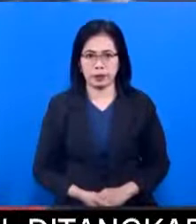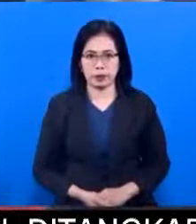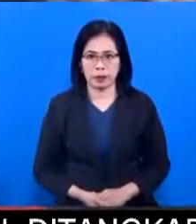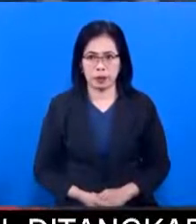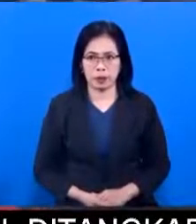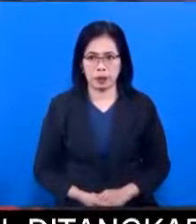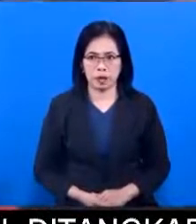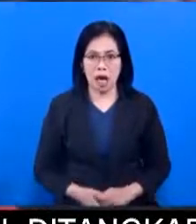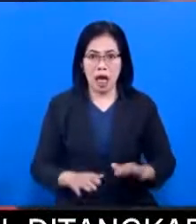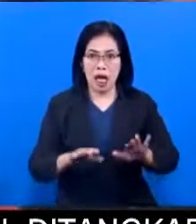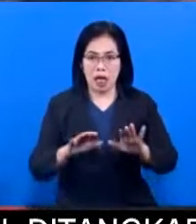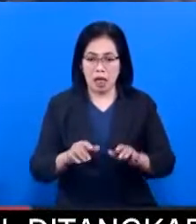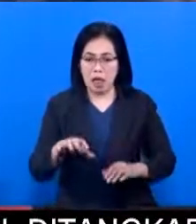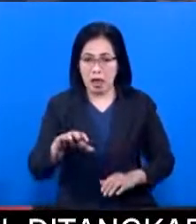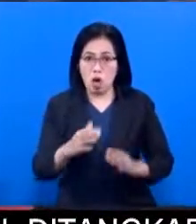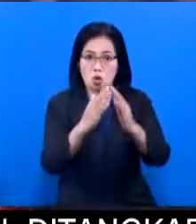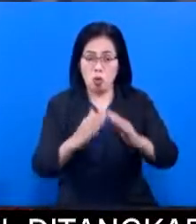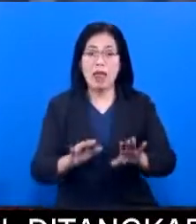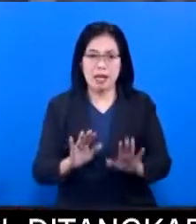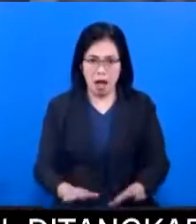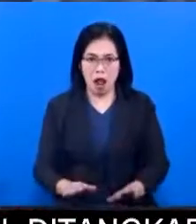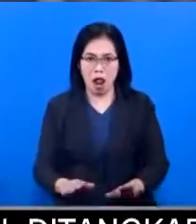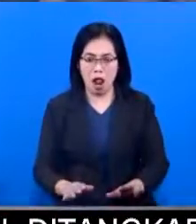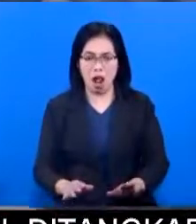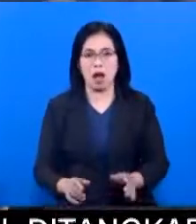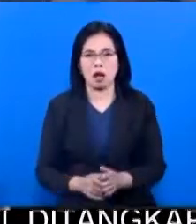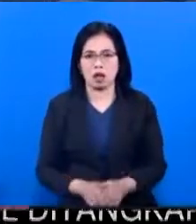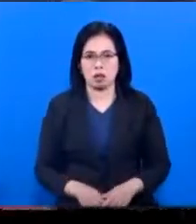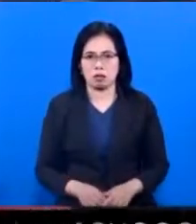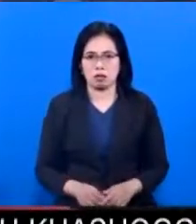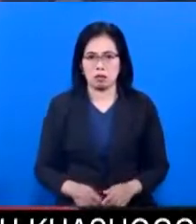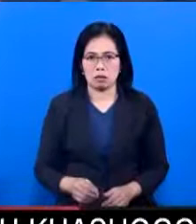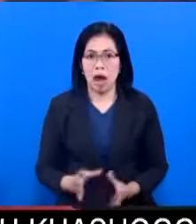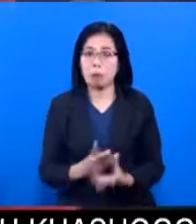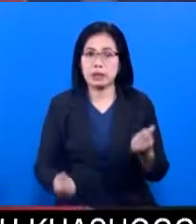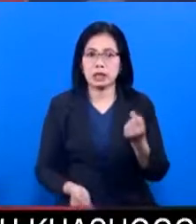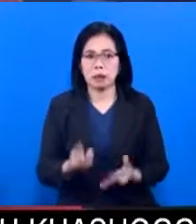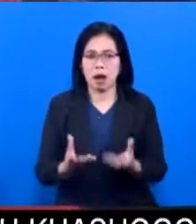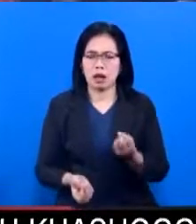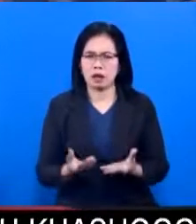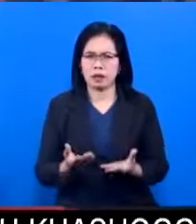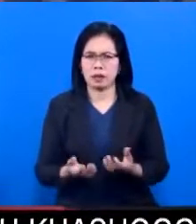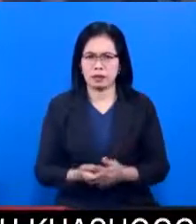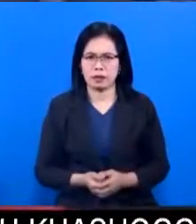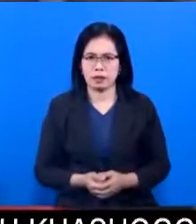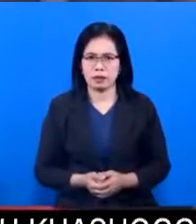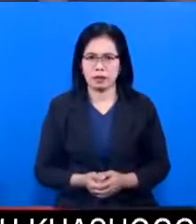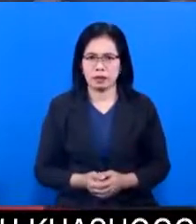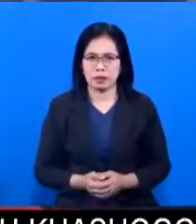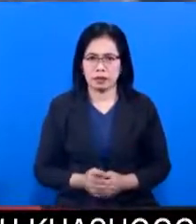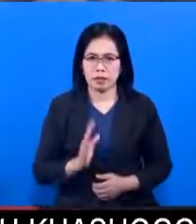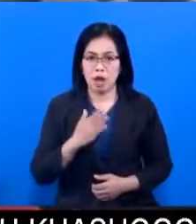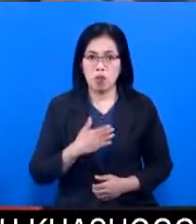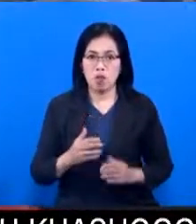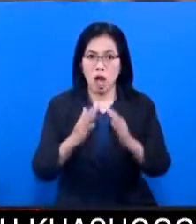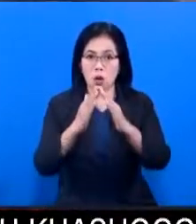Pak. Iya. Banyak motor yang terbakar itu, Pak? Iya, itu motor yang tempat yang punya rumah, kebetulan katanya mah anaknya nggak